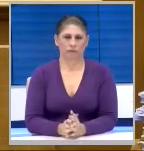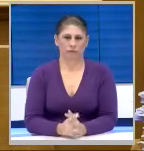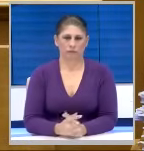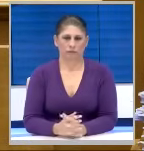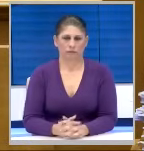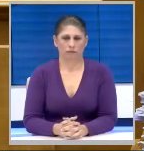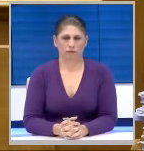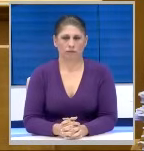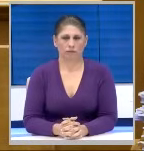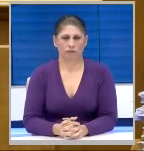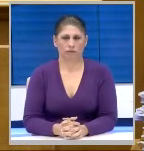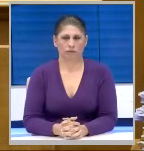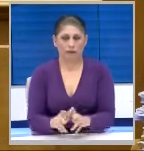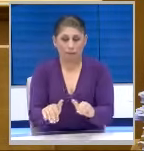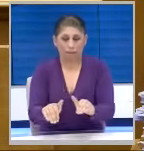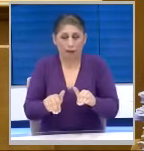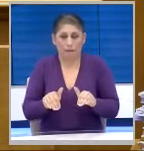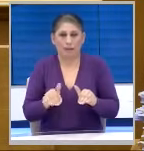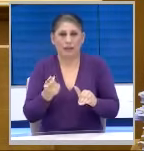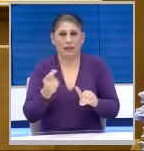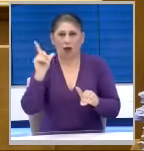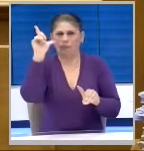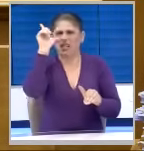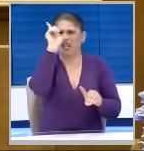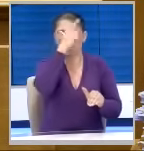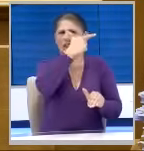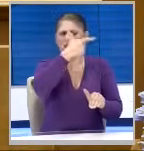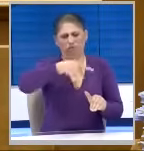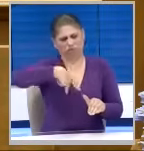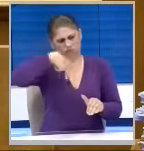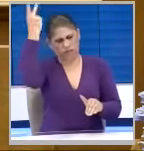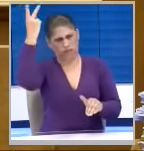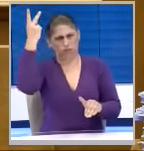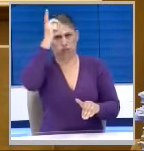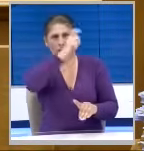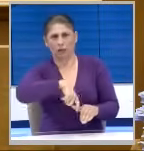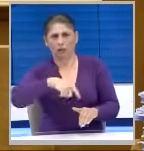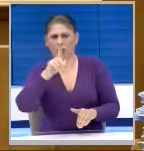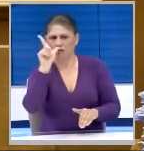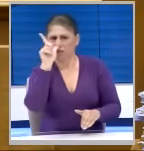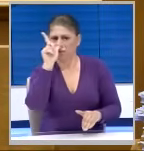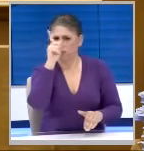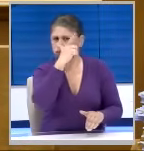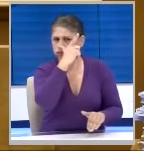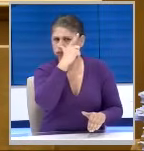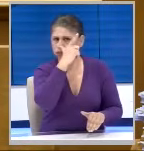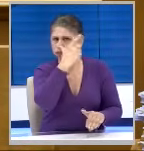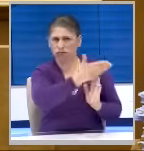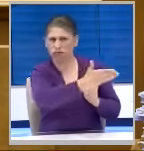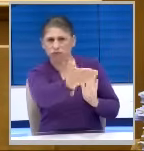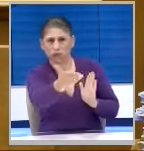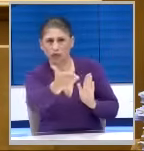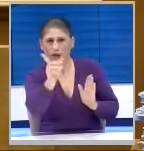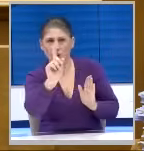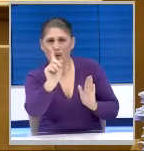υπαναχώρησε έστω λίγο από την ιησου από την αλαζονία του την αλαζονία σας όχι